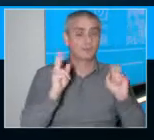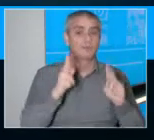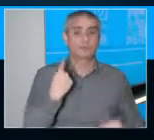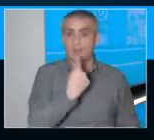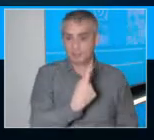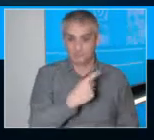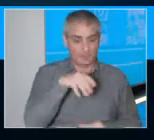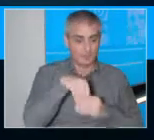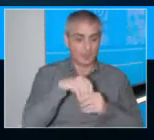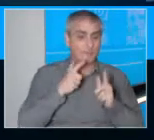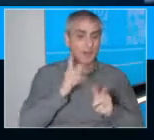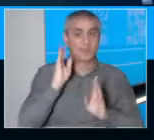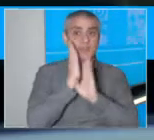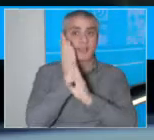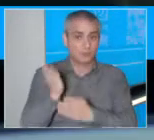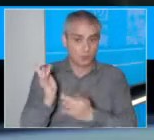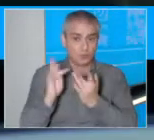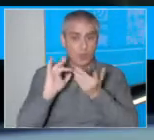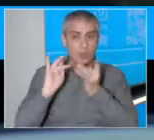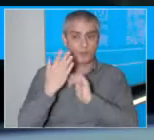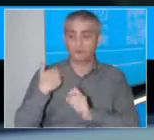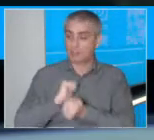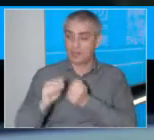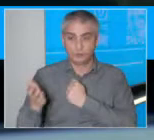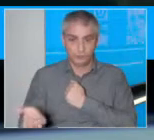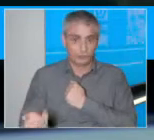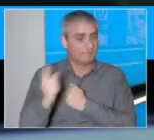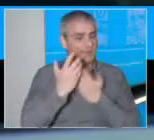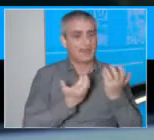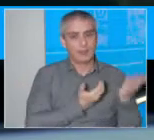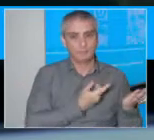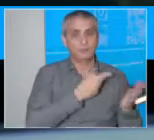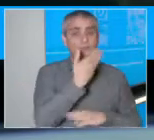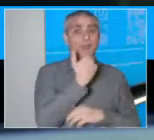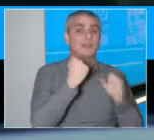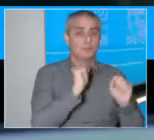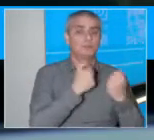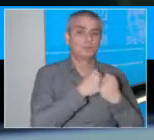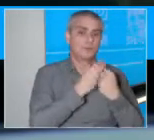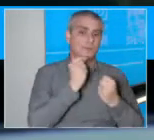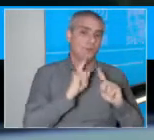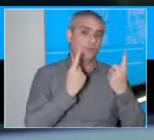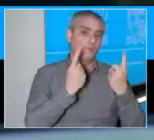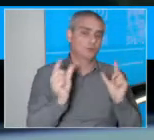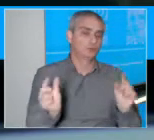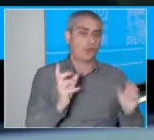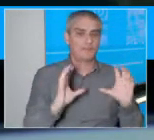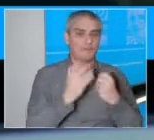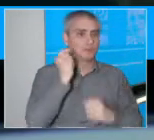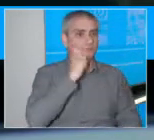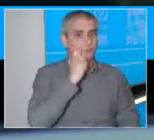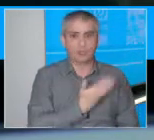לעצמה במסגרת מלחמה בטרור מול אויב שרוצה להשמיד אותה, לבין סלאקים שבו מדינה דמוקרטית מתמודדת עם תופעות שוליים חברתיות, עם